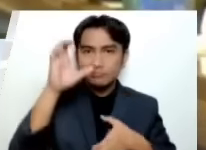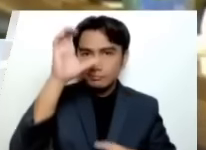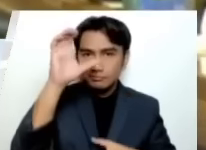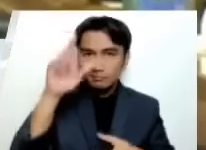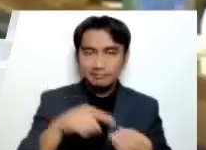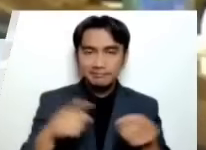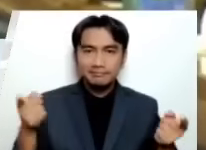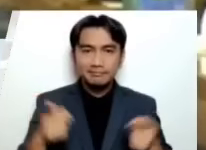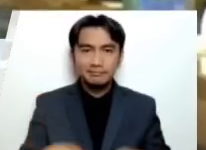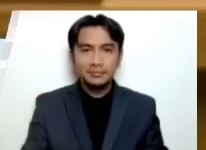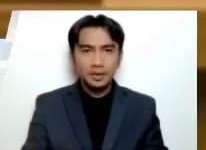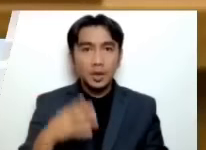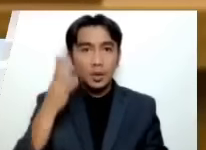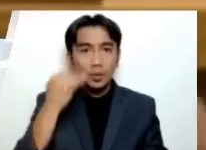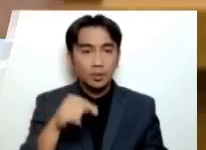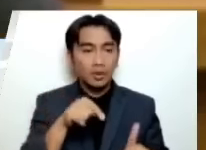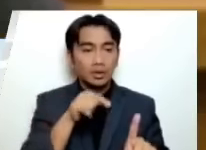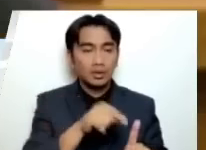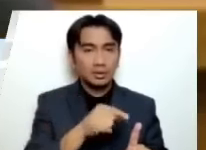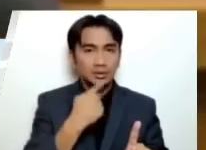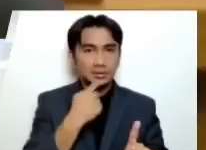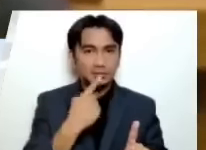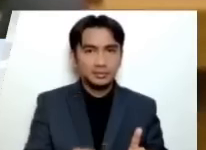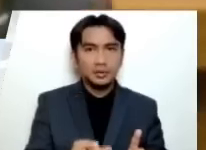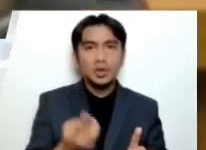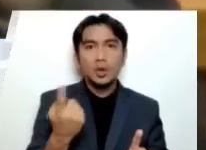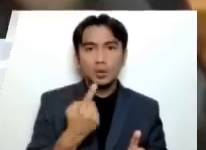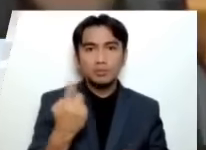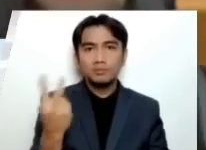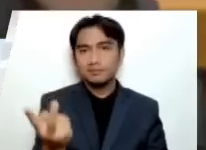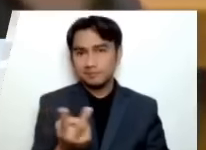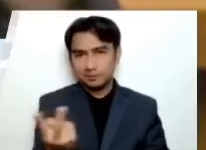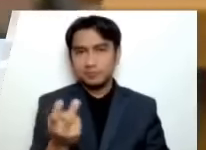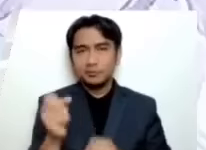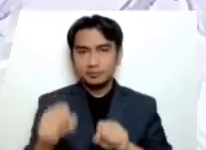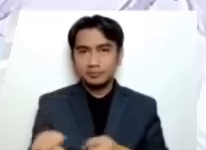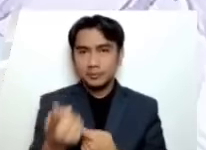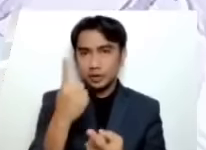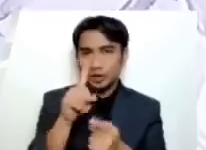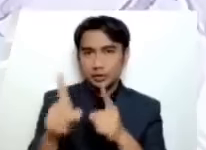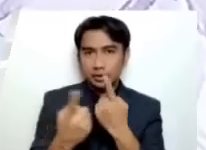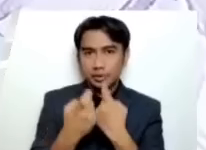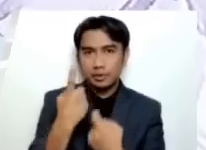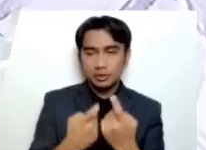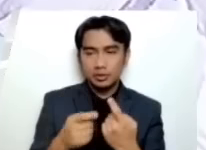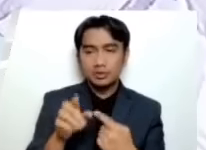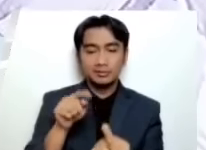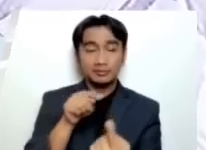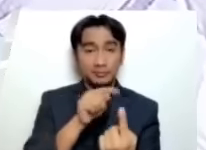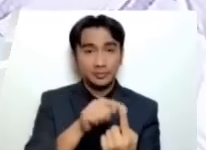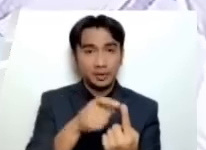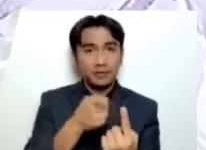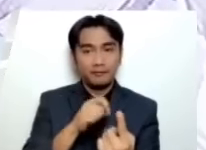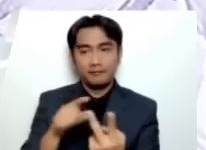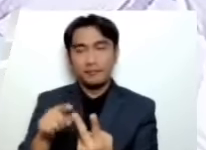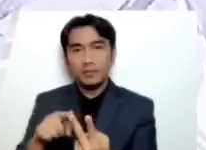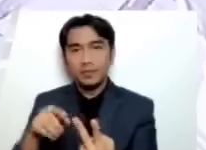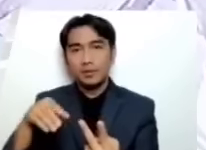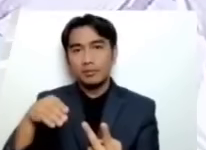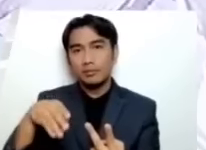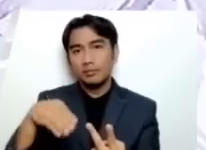Napagkasunduan daw kasing dalawa lang ang magtatanong sa budget ng DOH, siya at isang taga Makabayan Block. Akala raw ni Lee na pwede pa